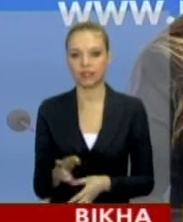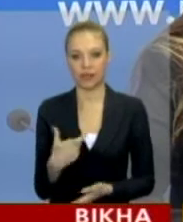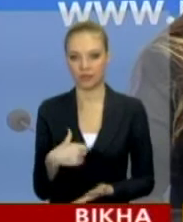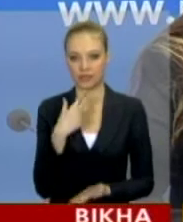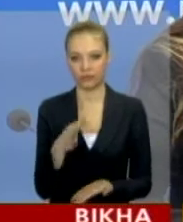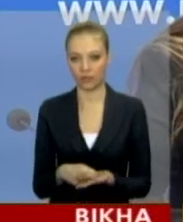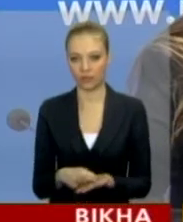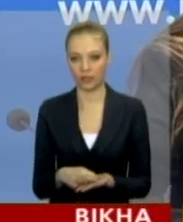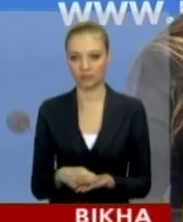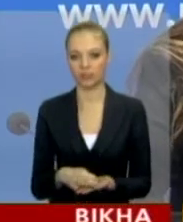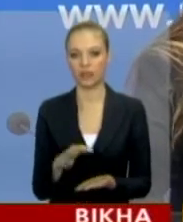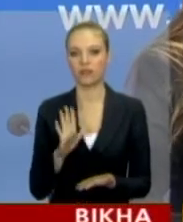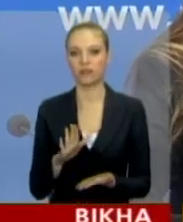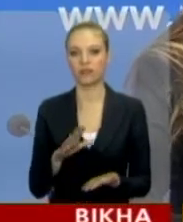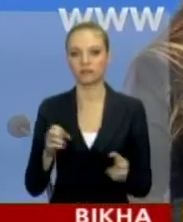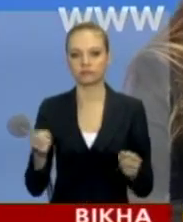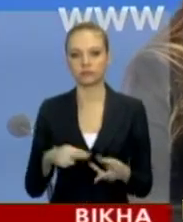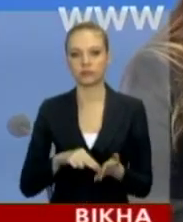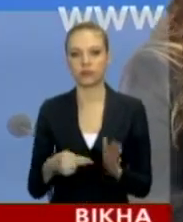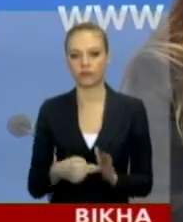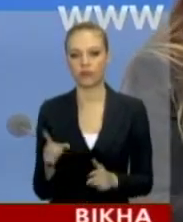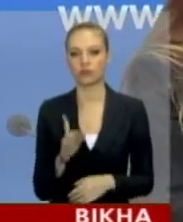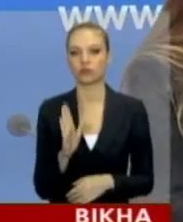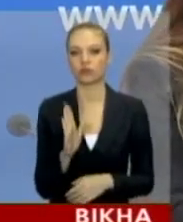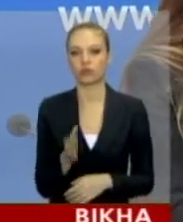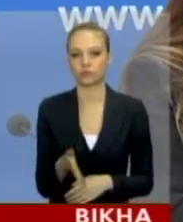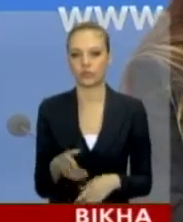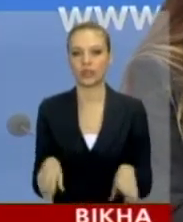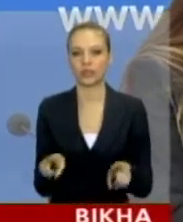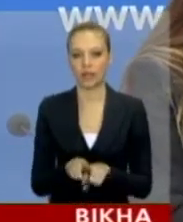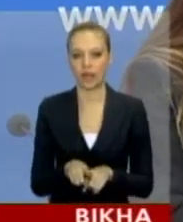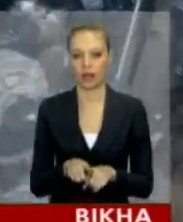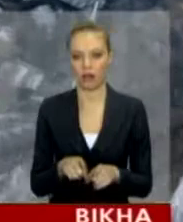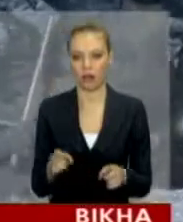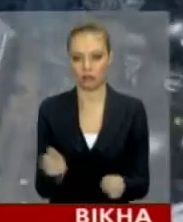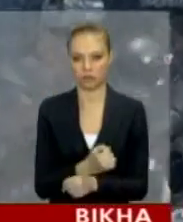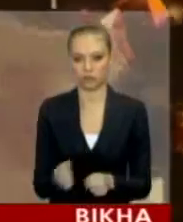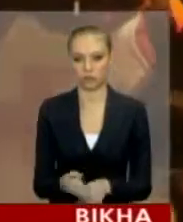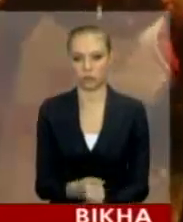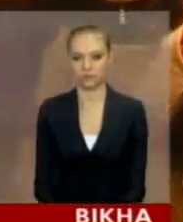відповідальності спланувати, що буде, ну, що буде отака місцерубка.